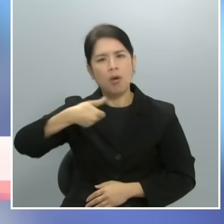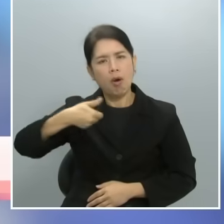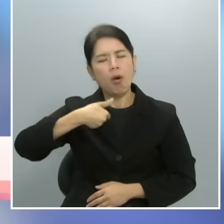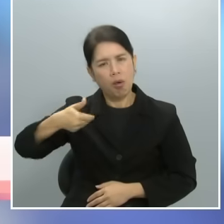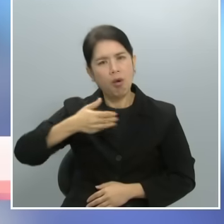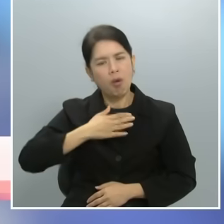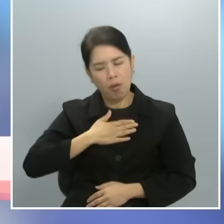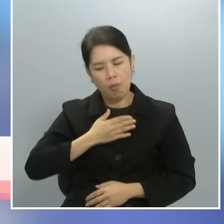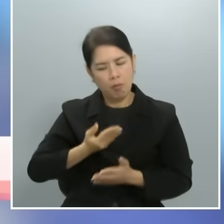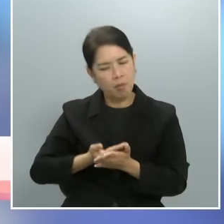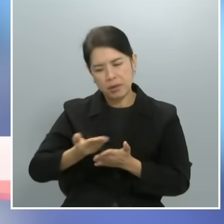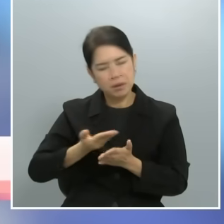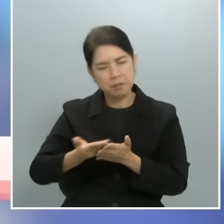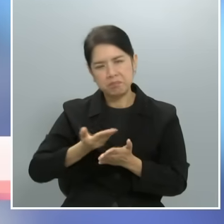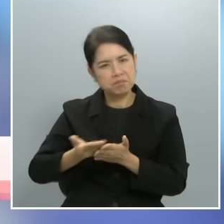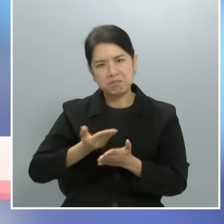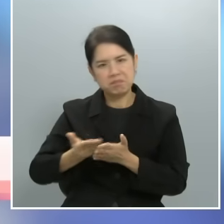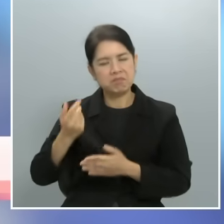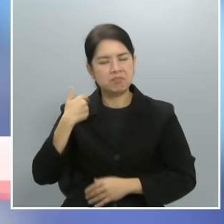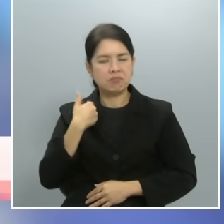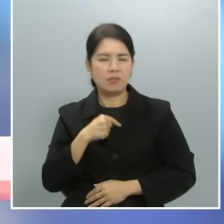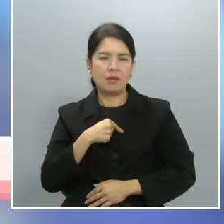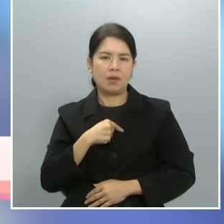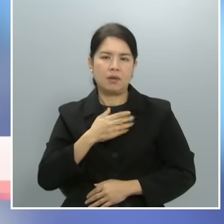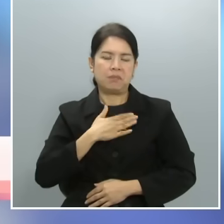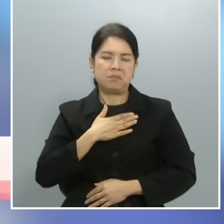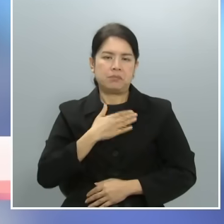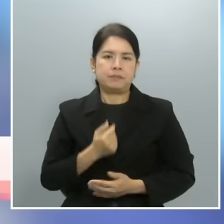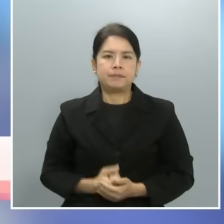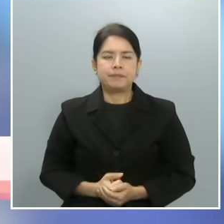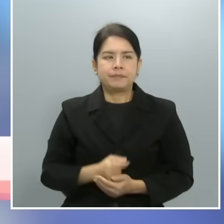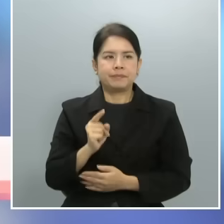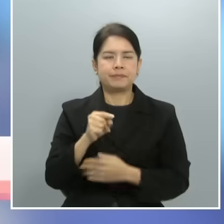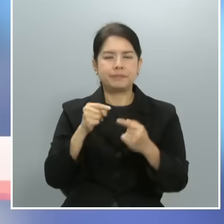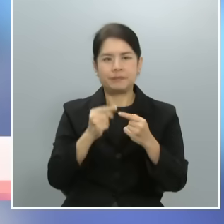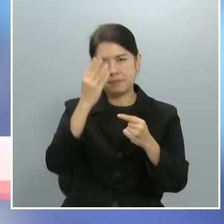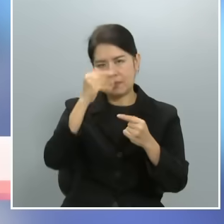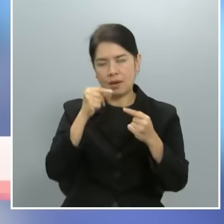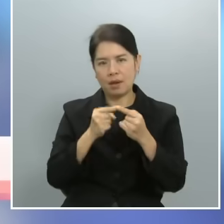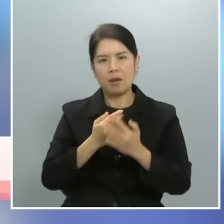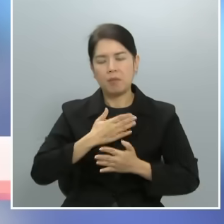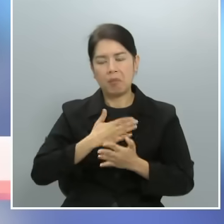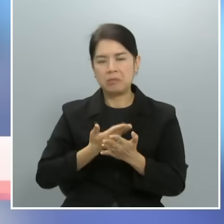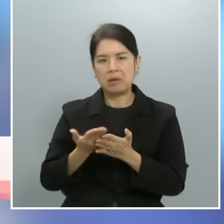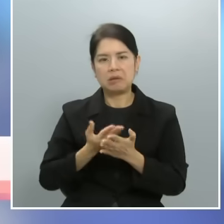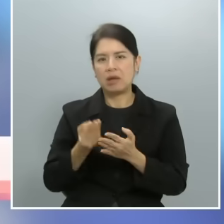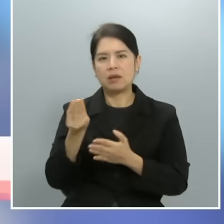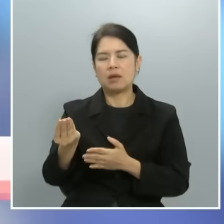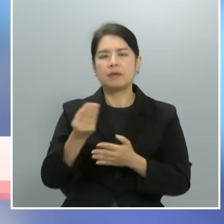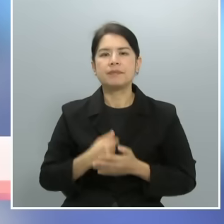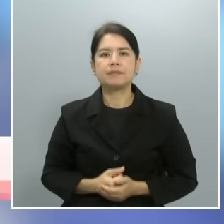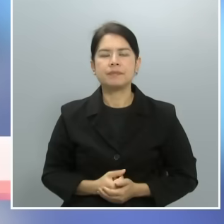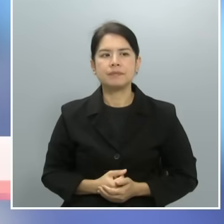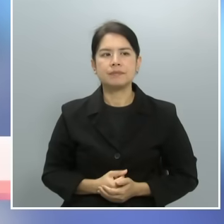นะผมเนี่ยเป็นคนทุ่มเทใจผมใหญ่ใจผมปั้มนี่โอ้โหตอนนั้น